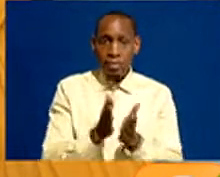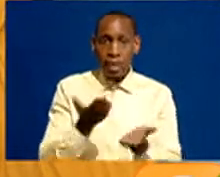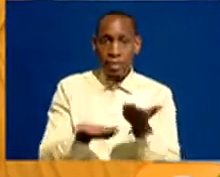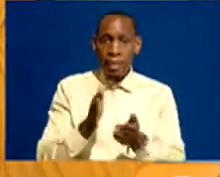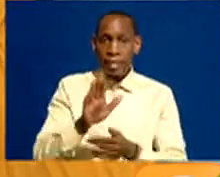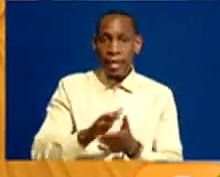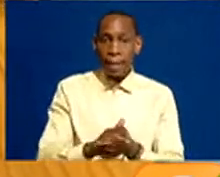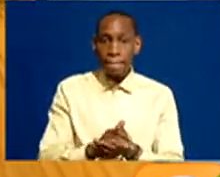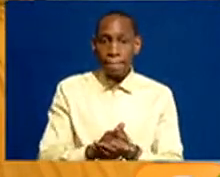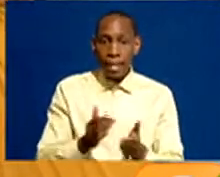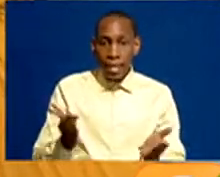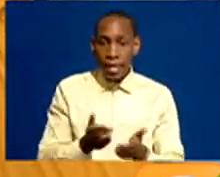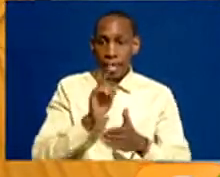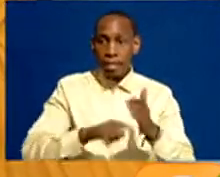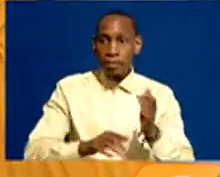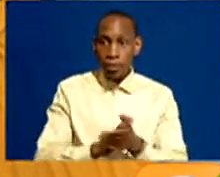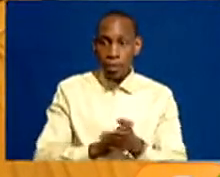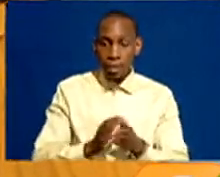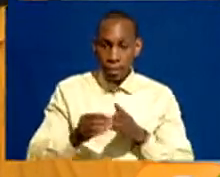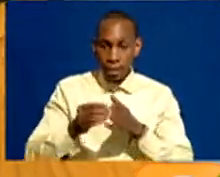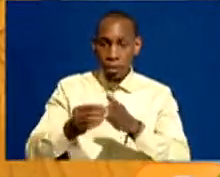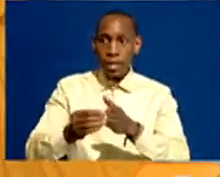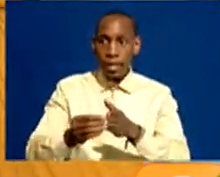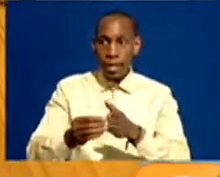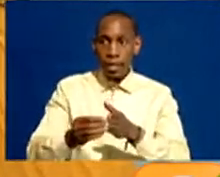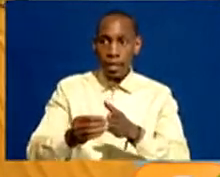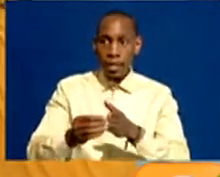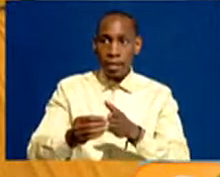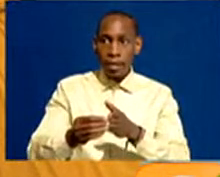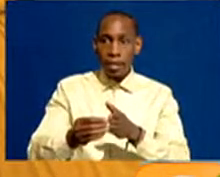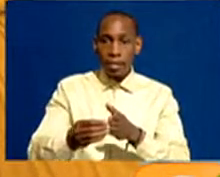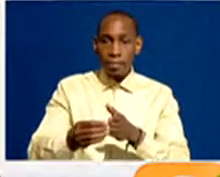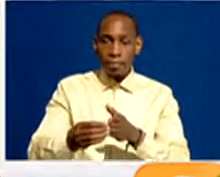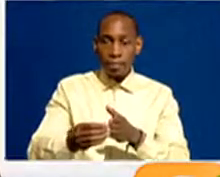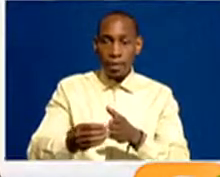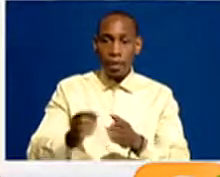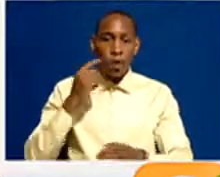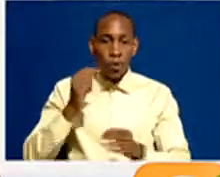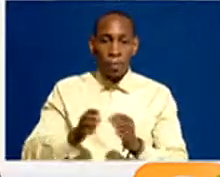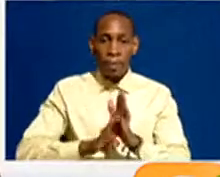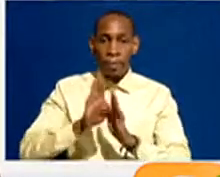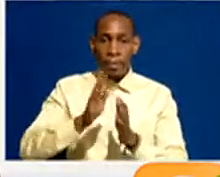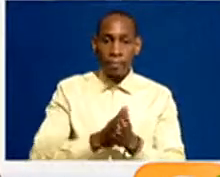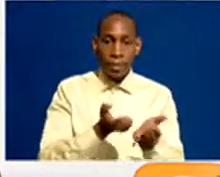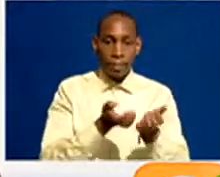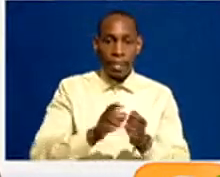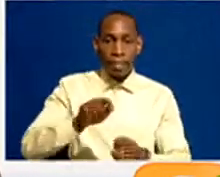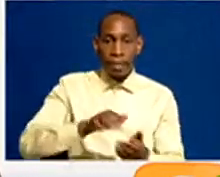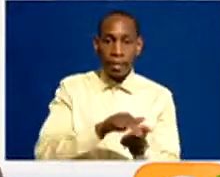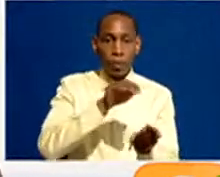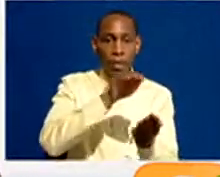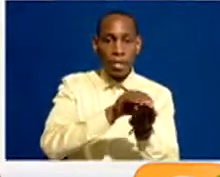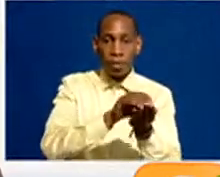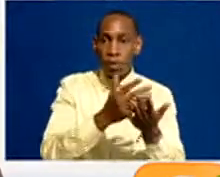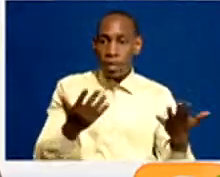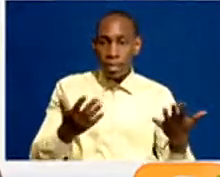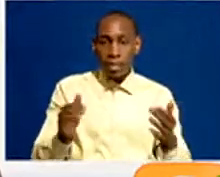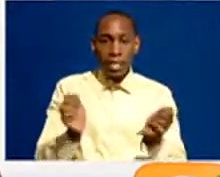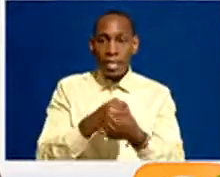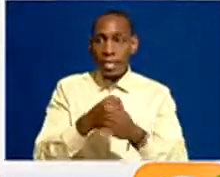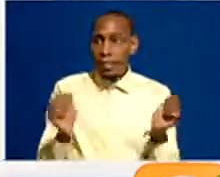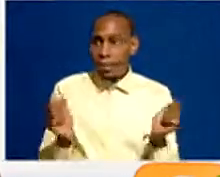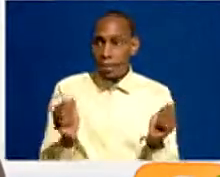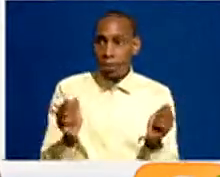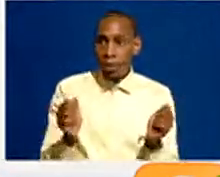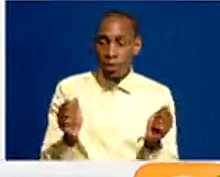siri yako ni nini ambayo imekufanya mpaka umekuwa damaa na ijulikana kwa sasa? Biashara ni stock. Uwezi manage